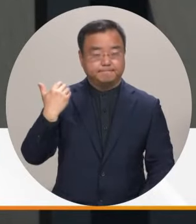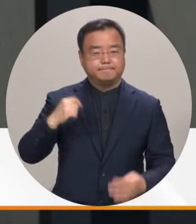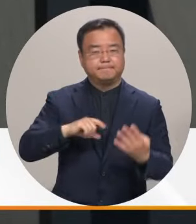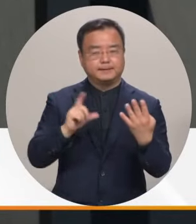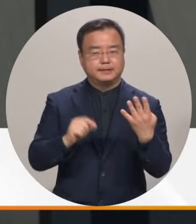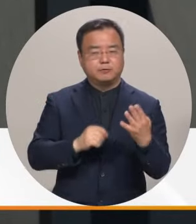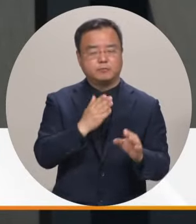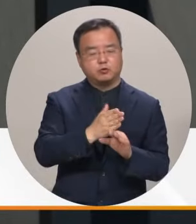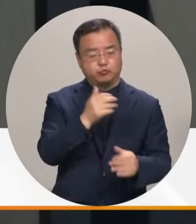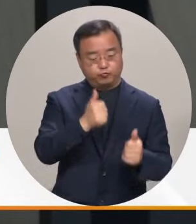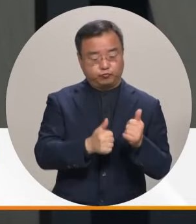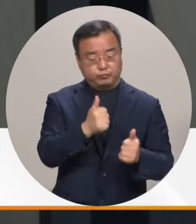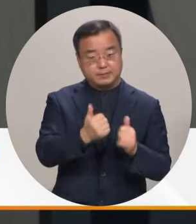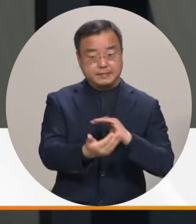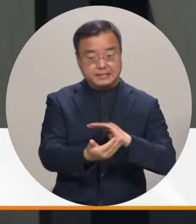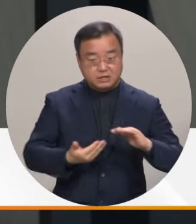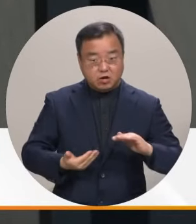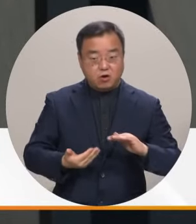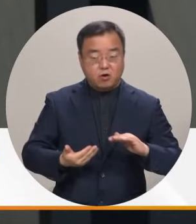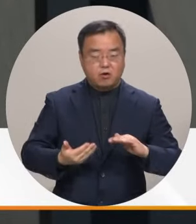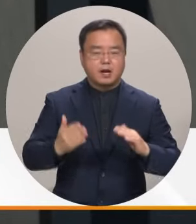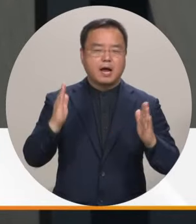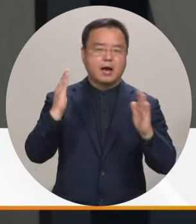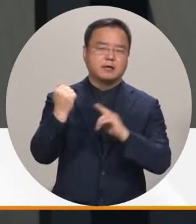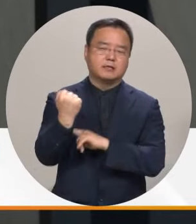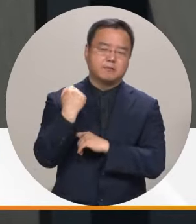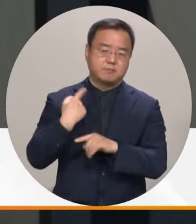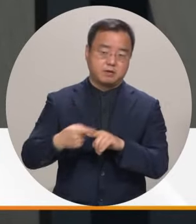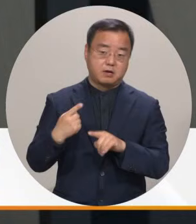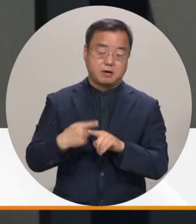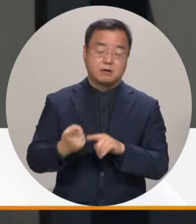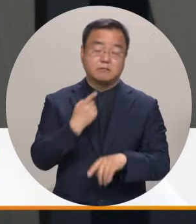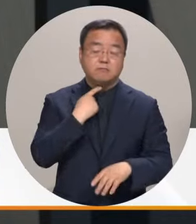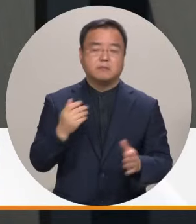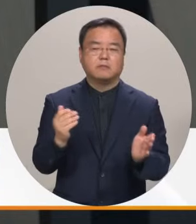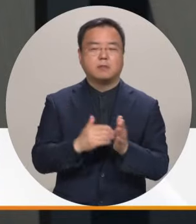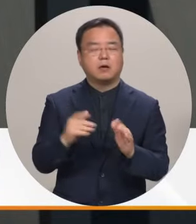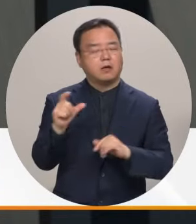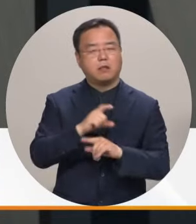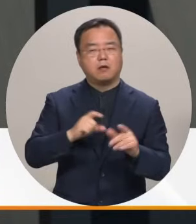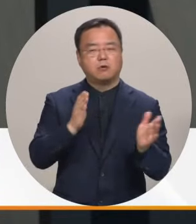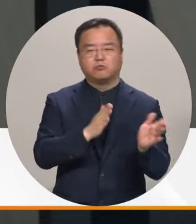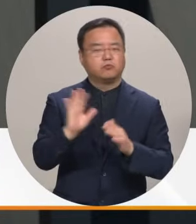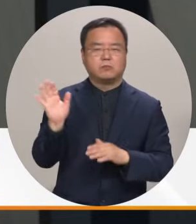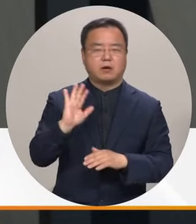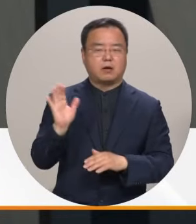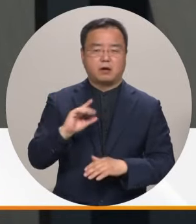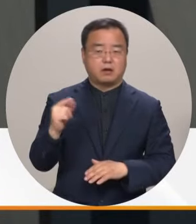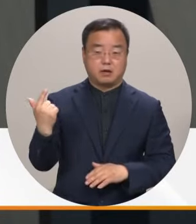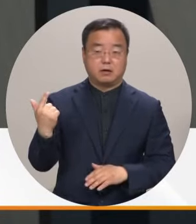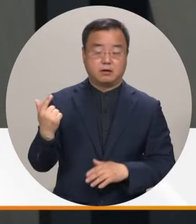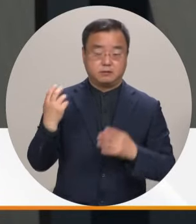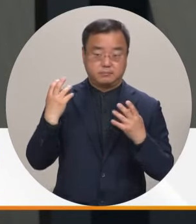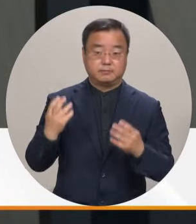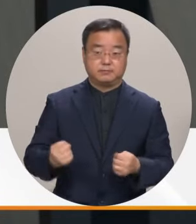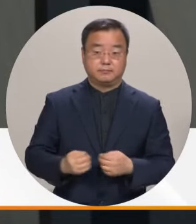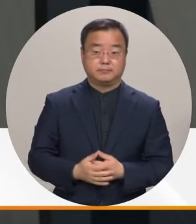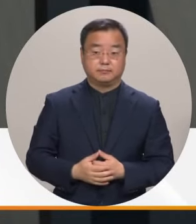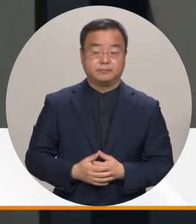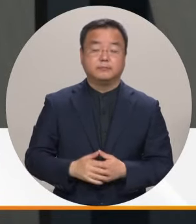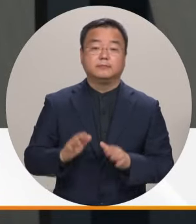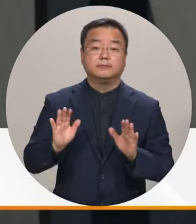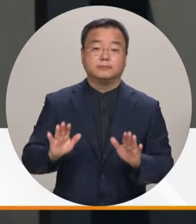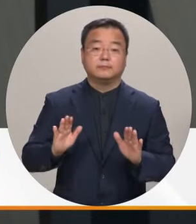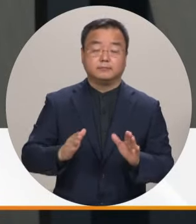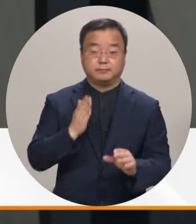중간고사 직전의 시험을 봤어요 그래서 어 굉장히 애들이 더 준비를 안 했던 경우가 좀 있었거든요 근데